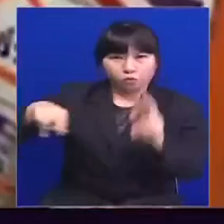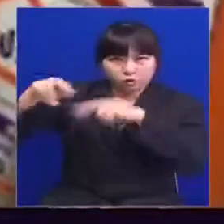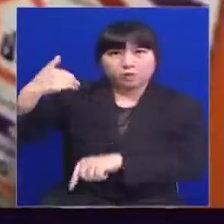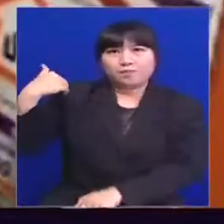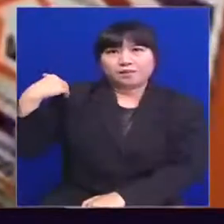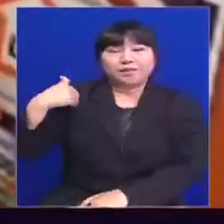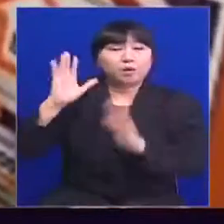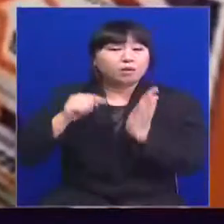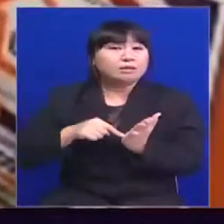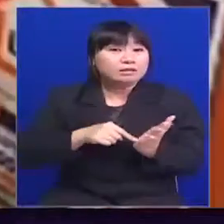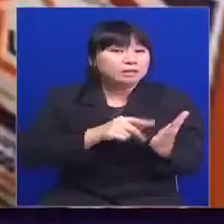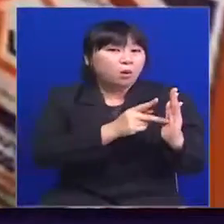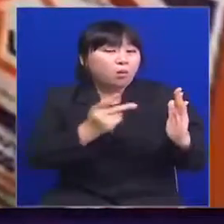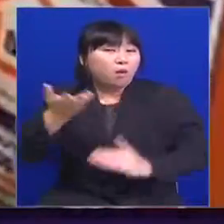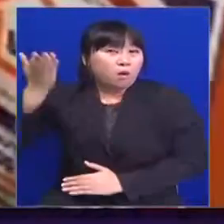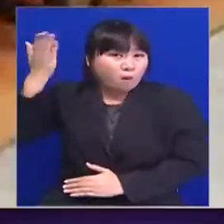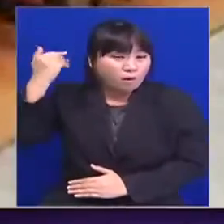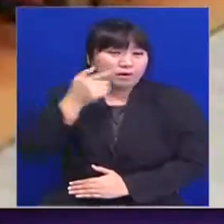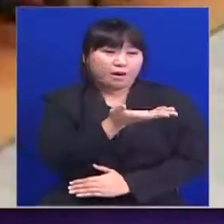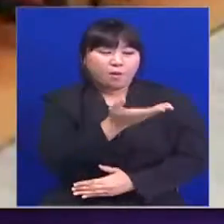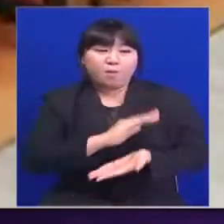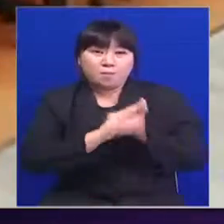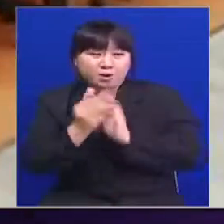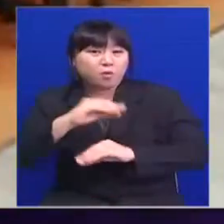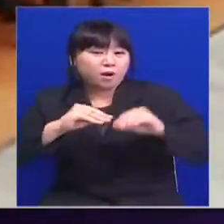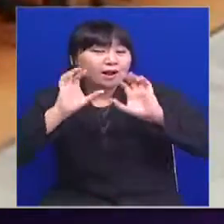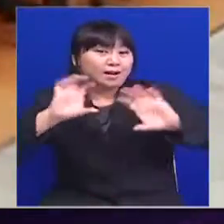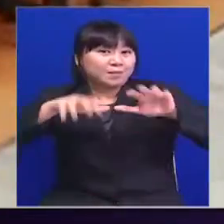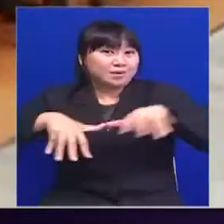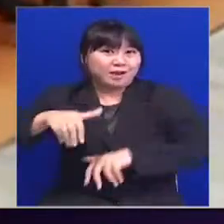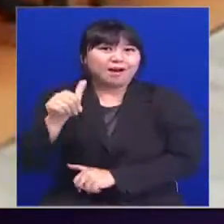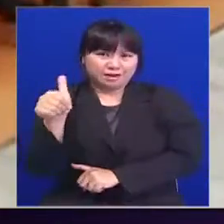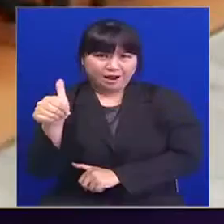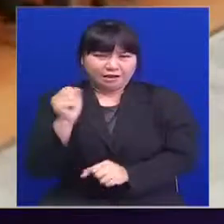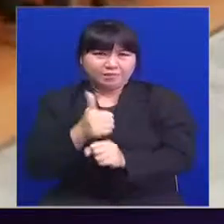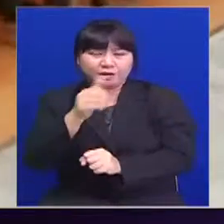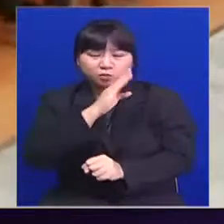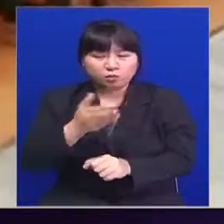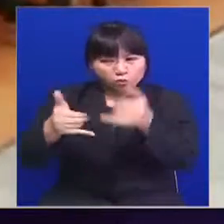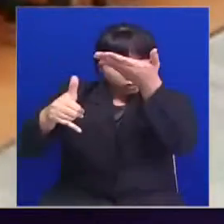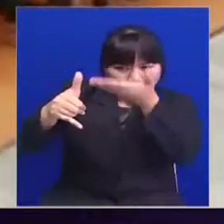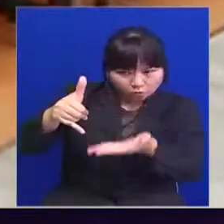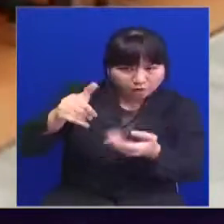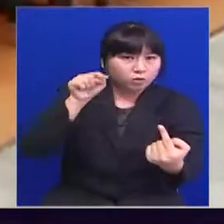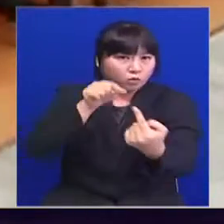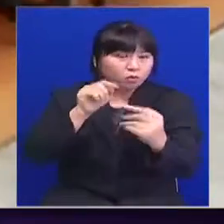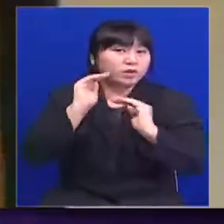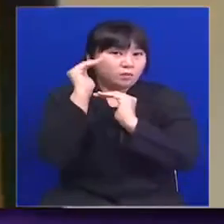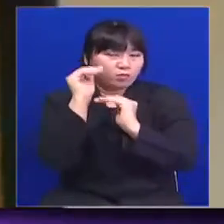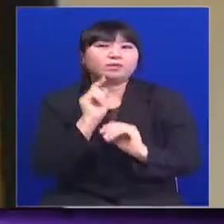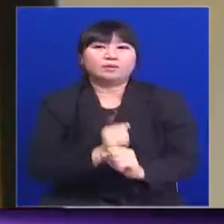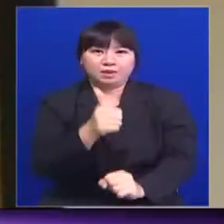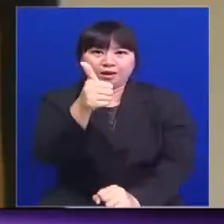ที่ยื่นกู้ไปก่อนหน้านี้จะขอเปลี่ยนเข้าโครงการประชารัฐก็สามารถทำได้นะคะหากว่ามีคุณสมบัติอยู่ในเกณฑ์ที่โครงการกำหนดไว้